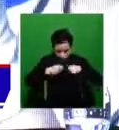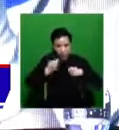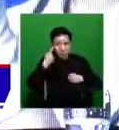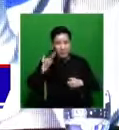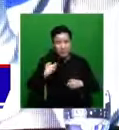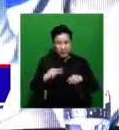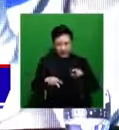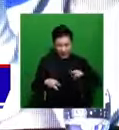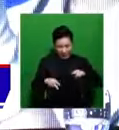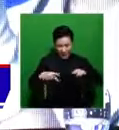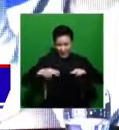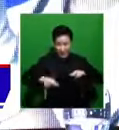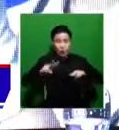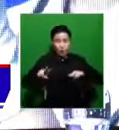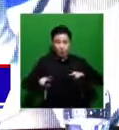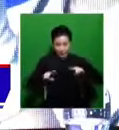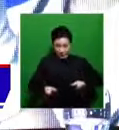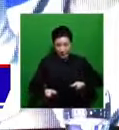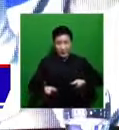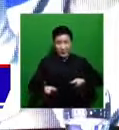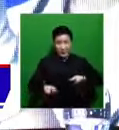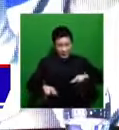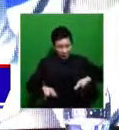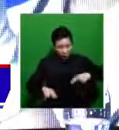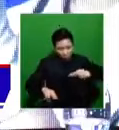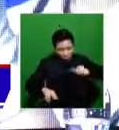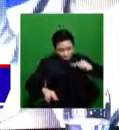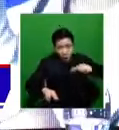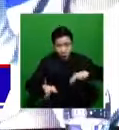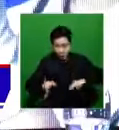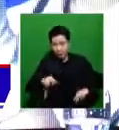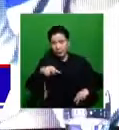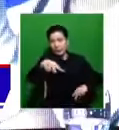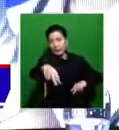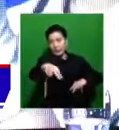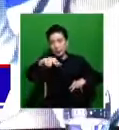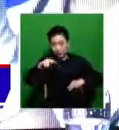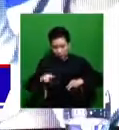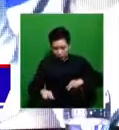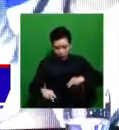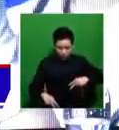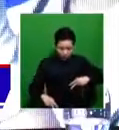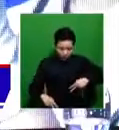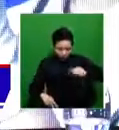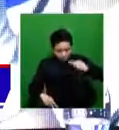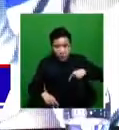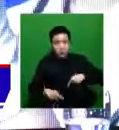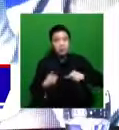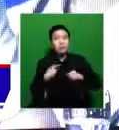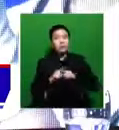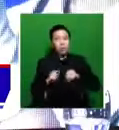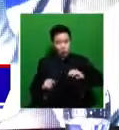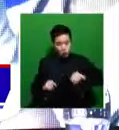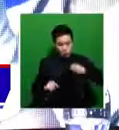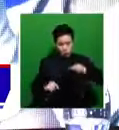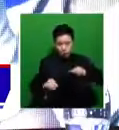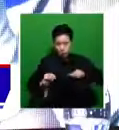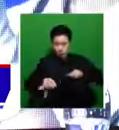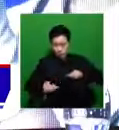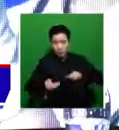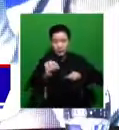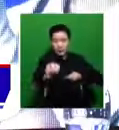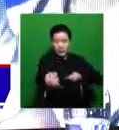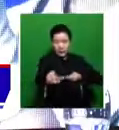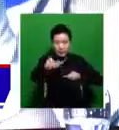ะเกียบ2อันครับอันนึงเอาไว้คีบนะครับแล้วก็อันนึงเอาไว้กินเพราะฉะนั้นตรงนี้ก็เหมือนกันเราก็ใช้ช้อนของเรานะครับในการ